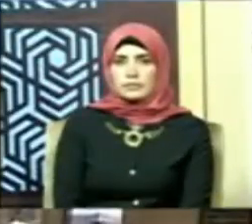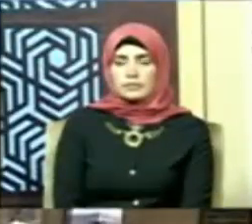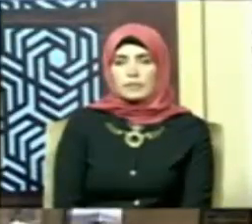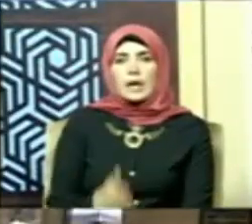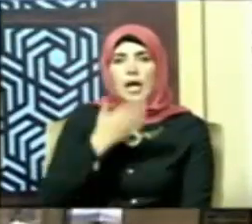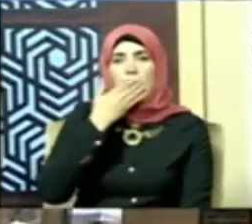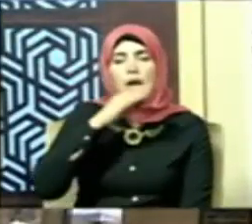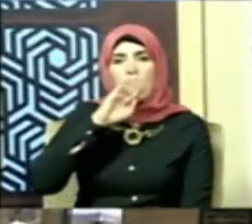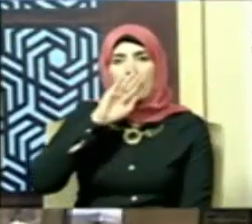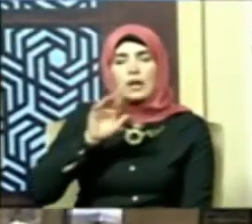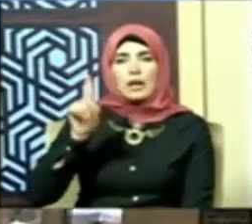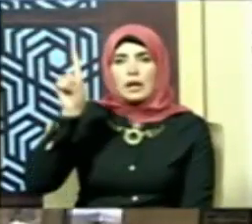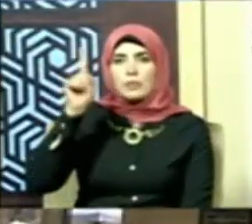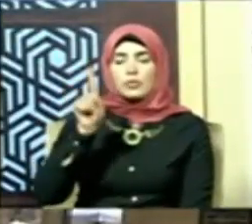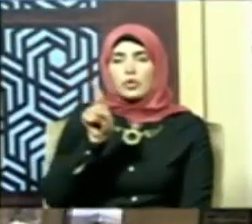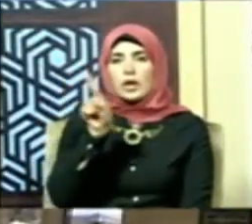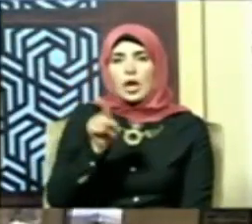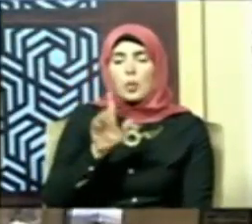الحمد لله وكفى،